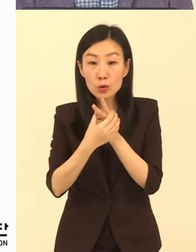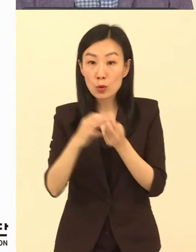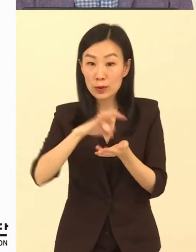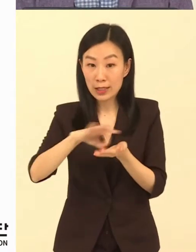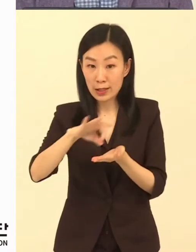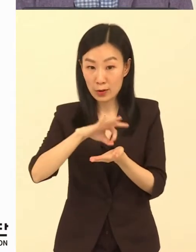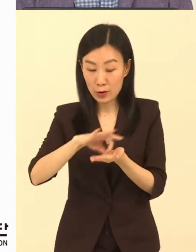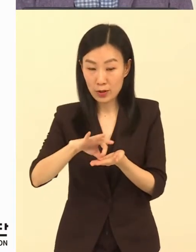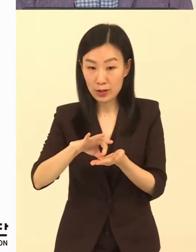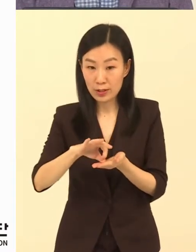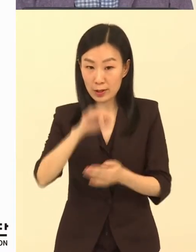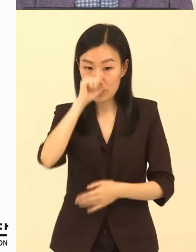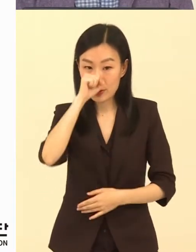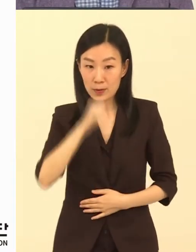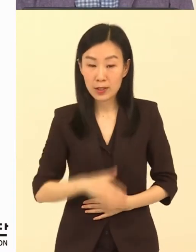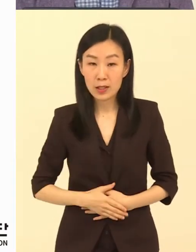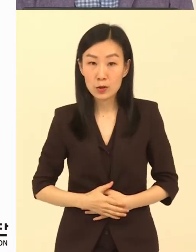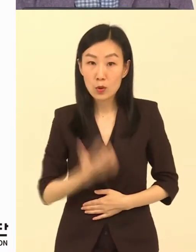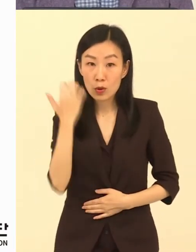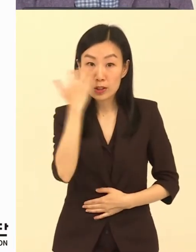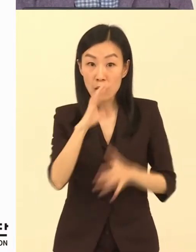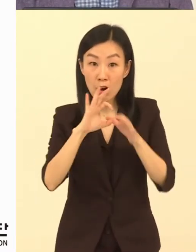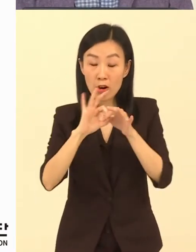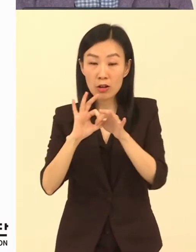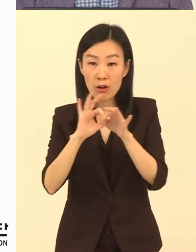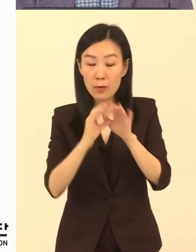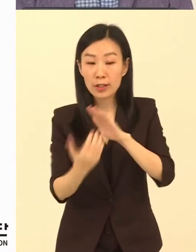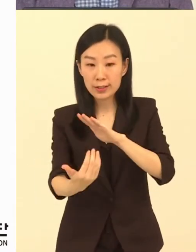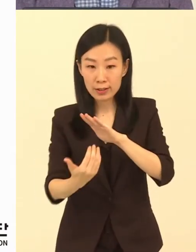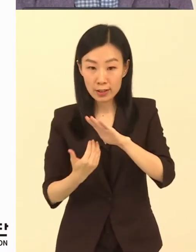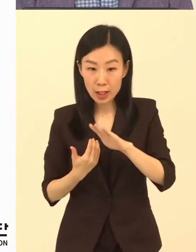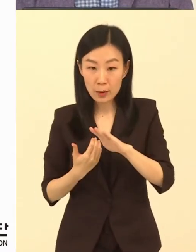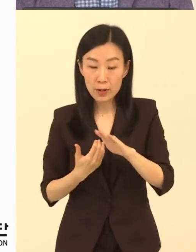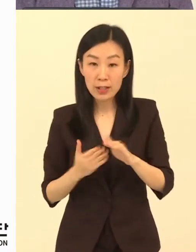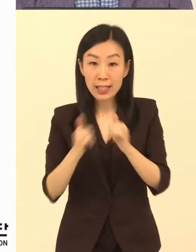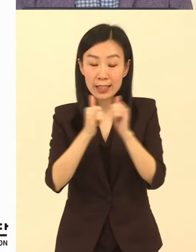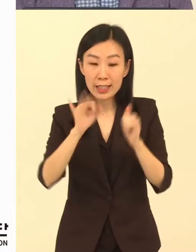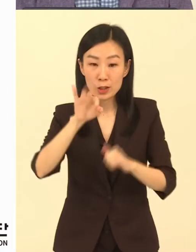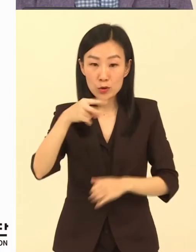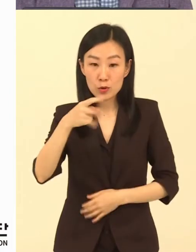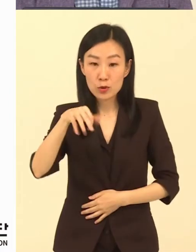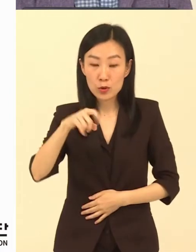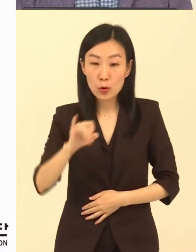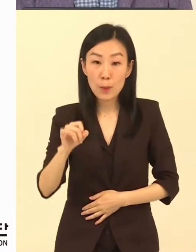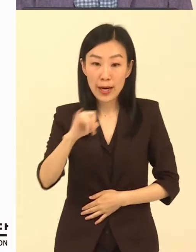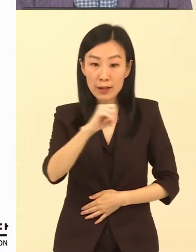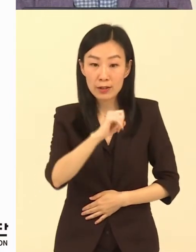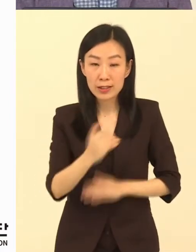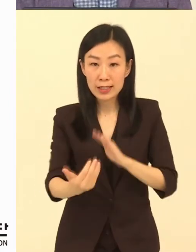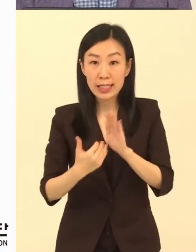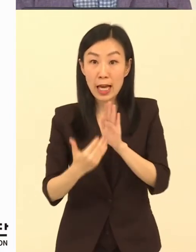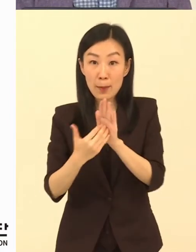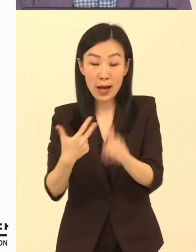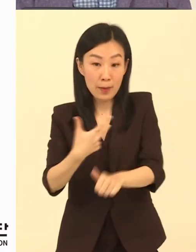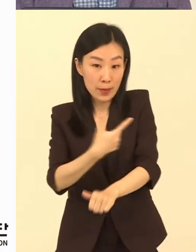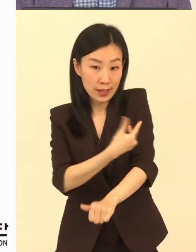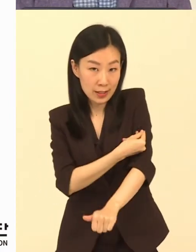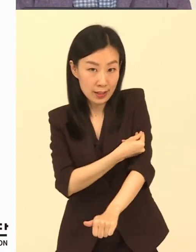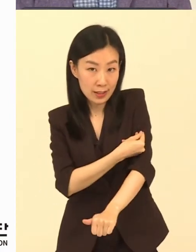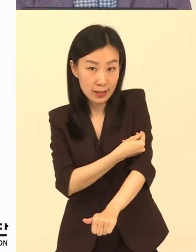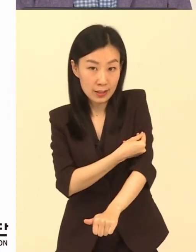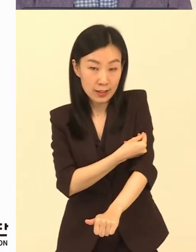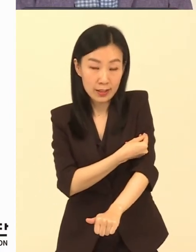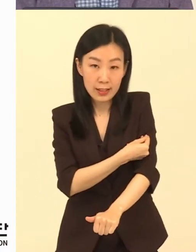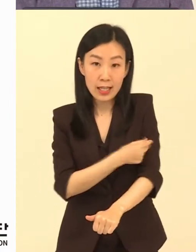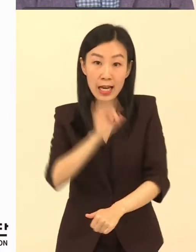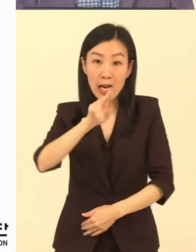또한 성경험 전이라면 반드시 인유두종 바이러스 예방 백신을 접종하는 것이 경부암 예방의 가장